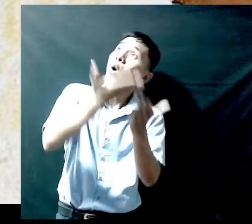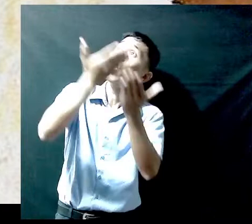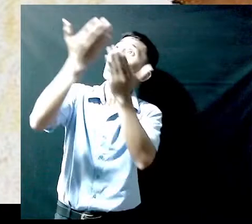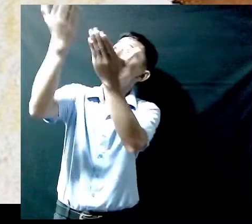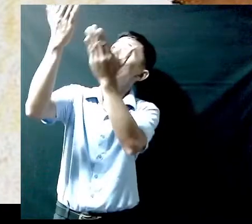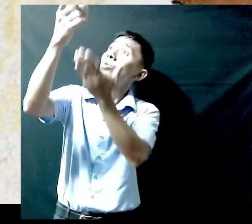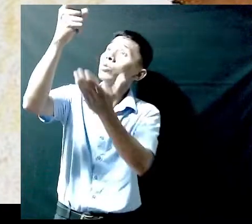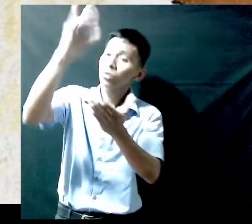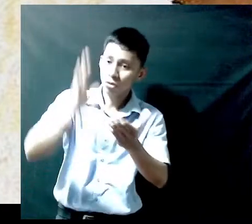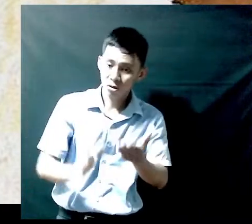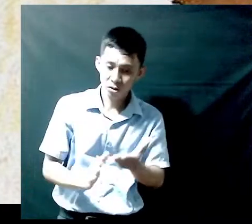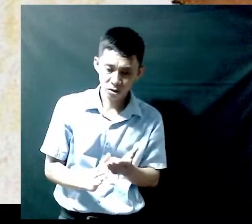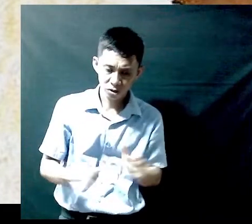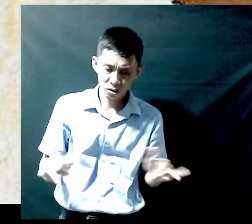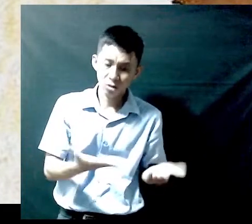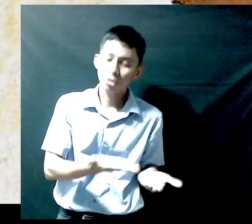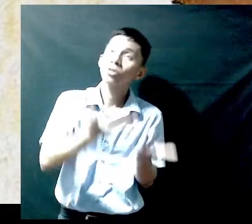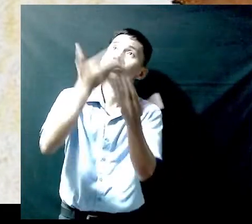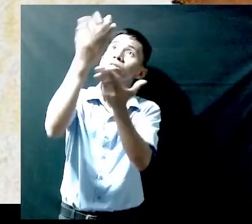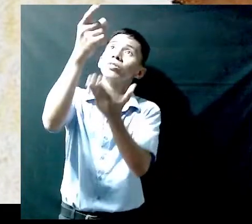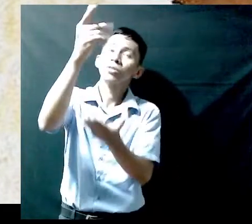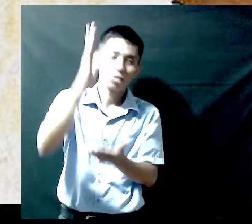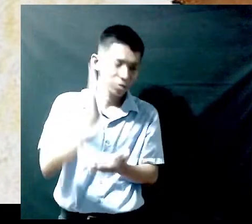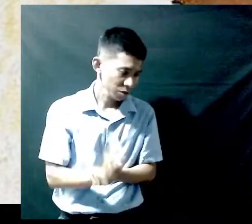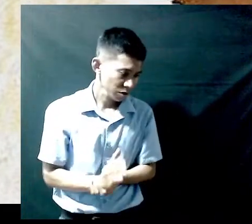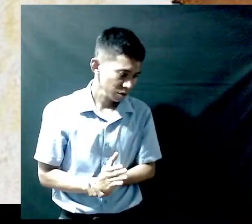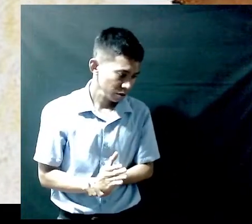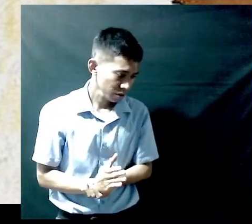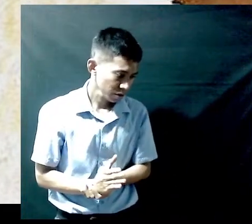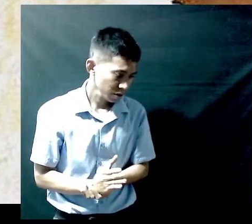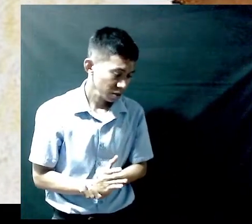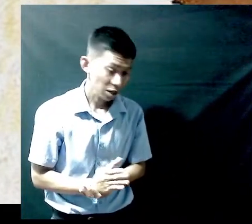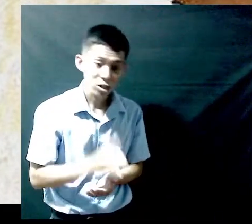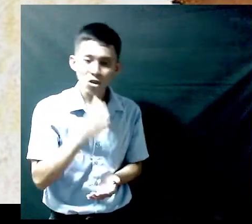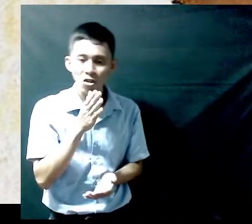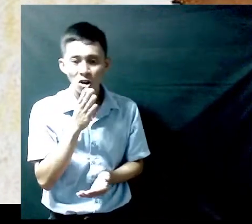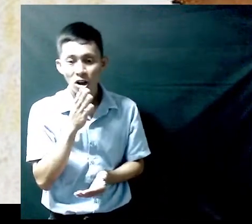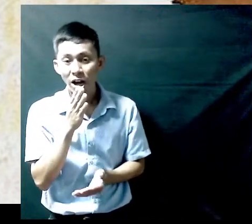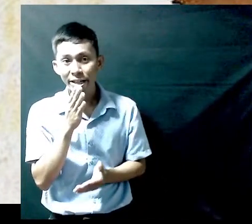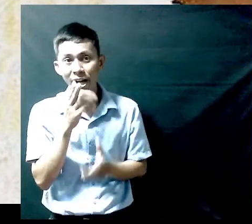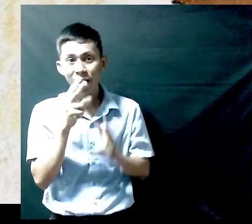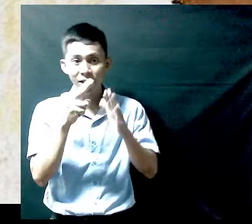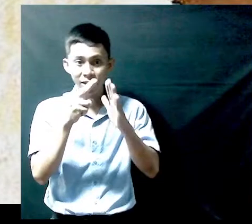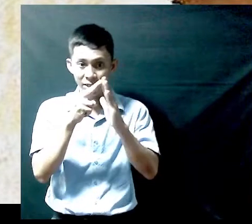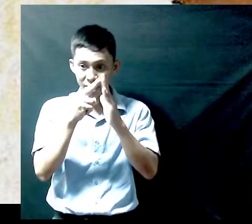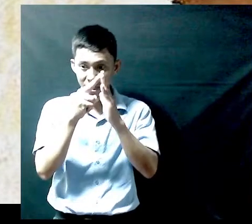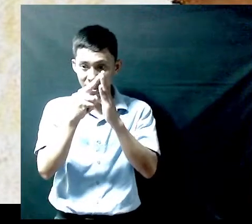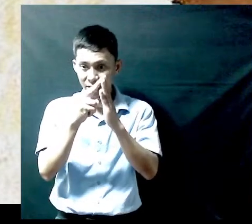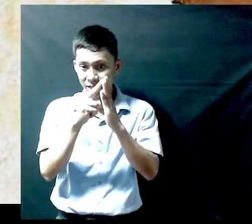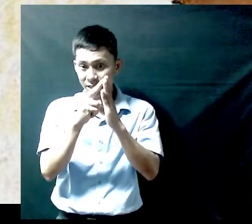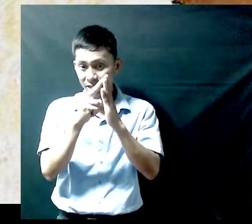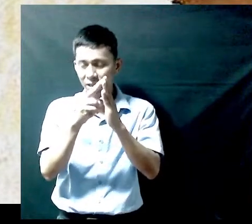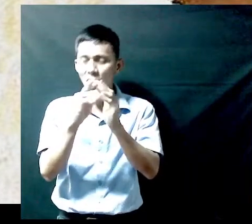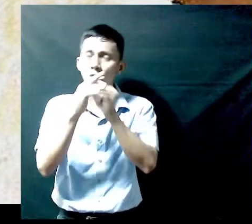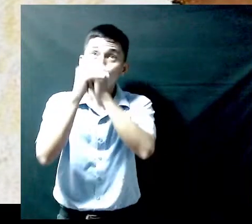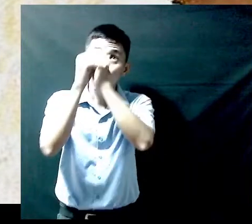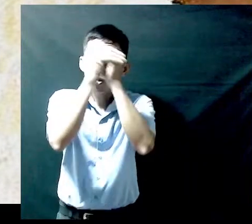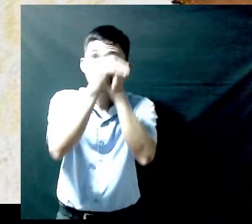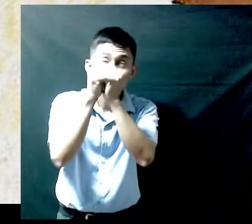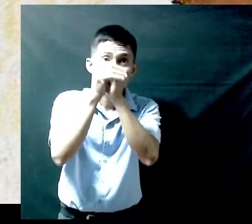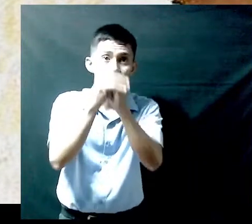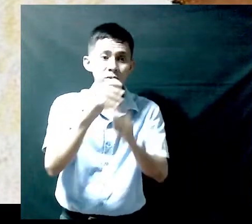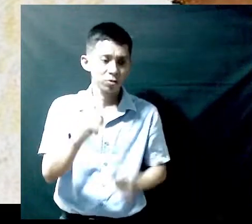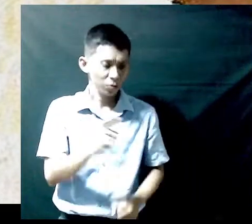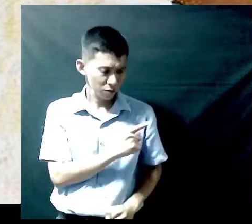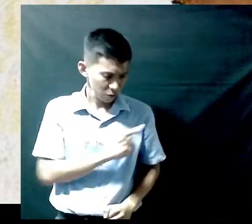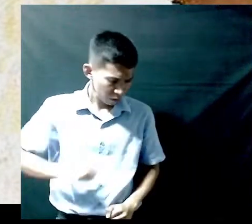be lent to the Lord, and he worshiped the Lord there. Anong unang-unang bagay na nakita